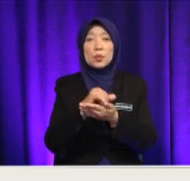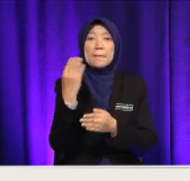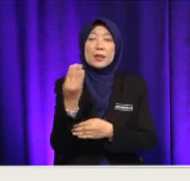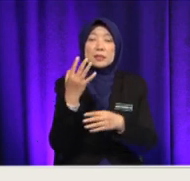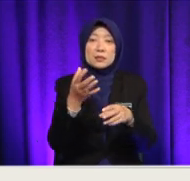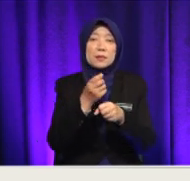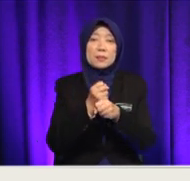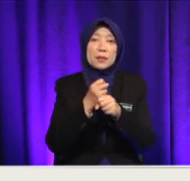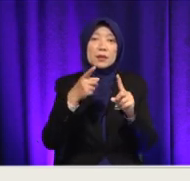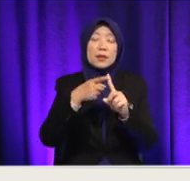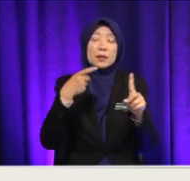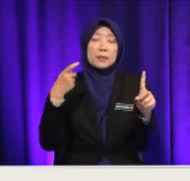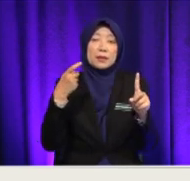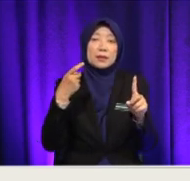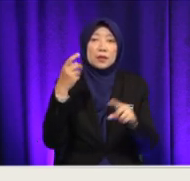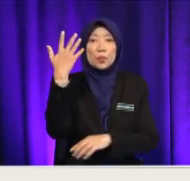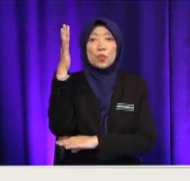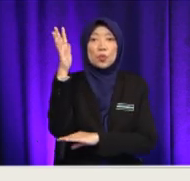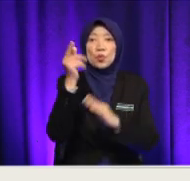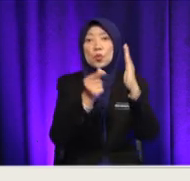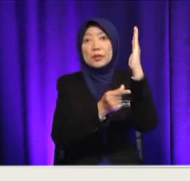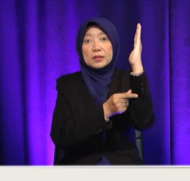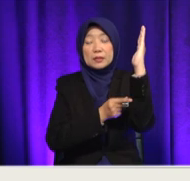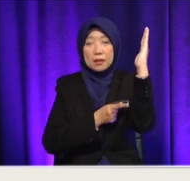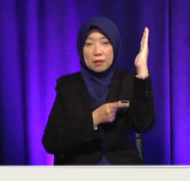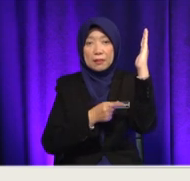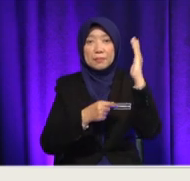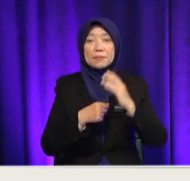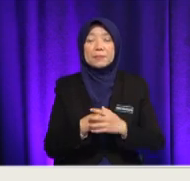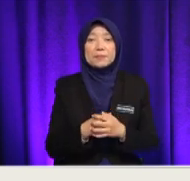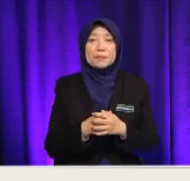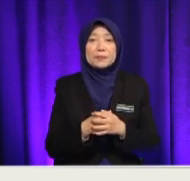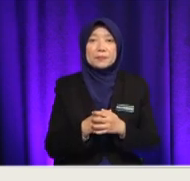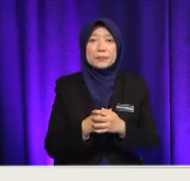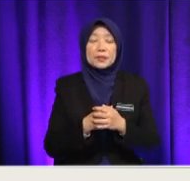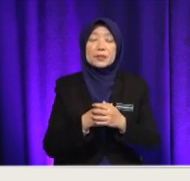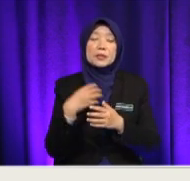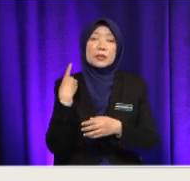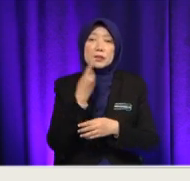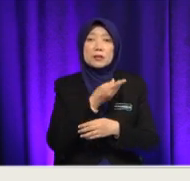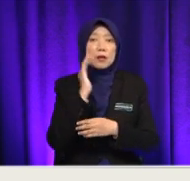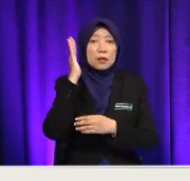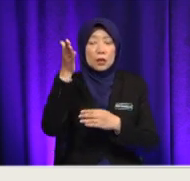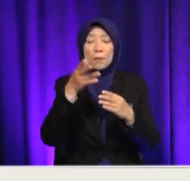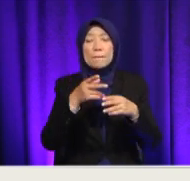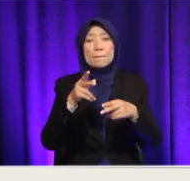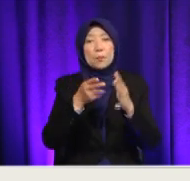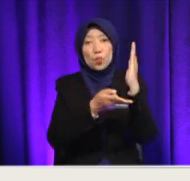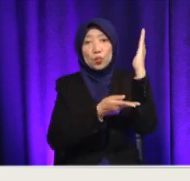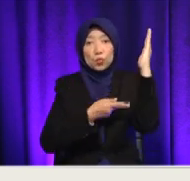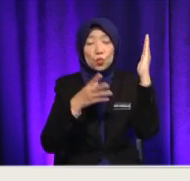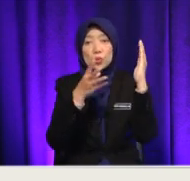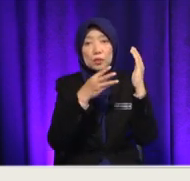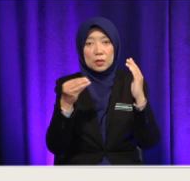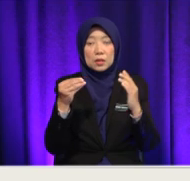daripada batang pokok getah apabila ditoreh. Pokok getah tu ditoreh dan dia akan mengeluarkan susu getah